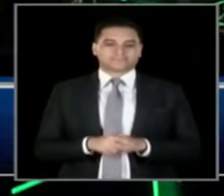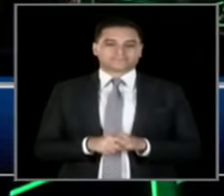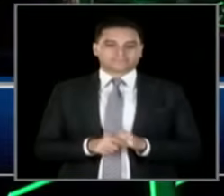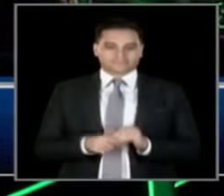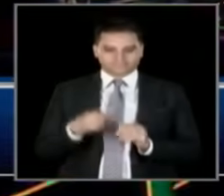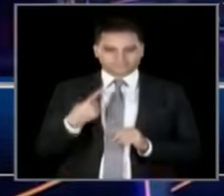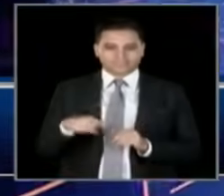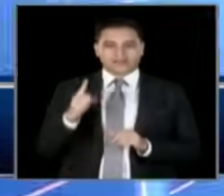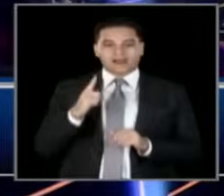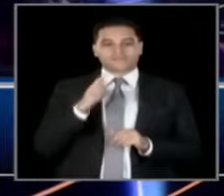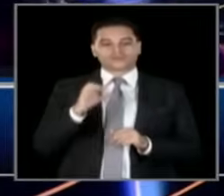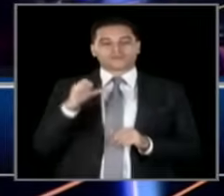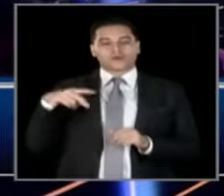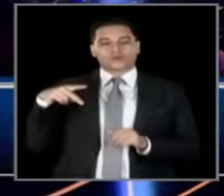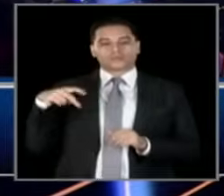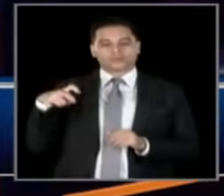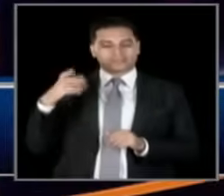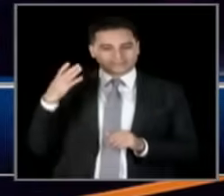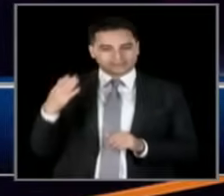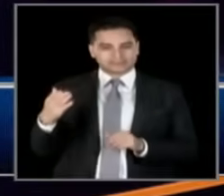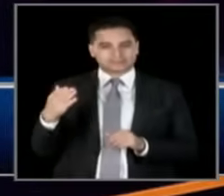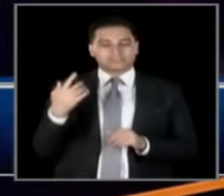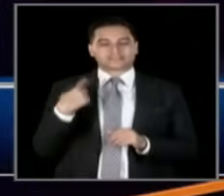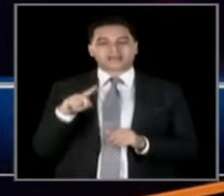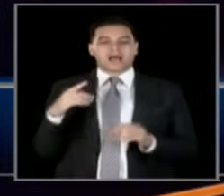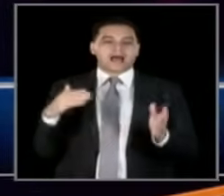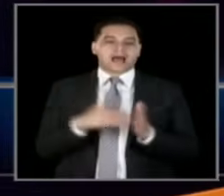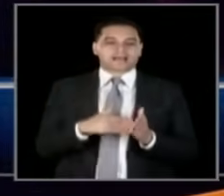اتبنت من 1980 ل